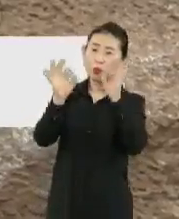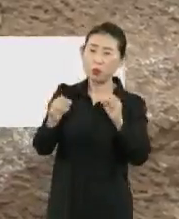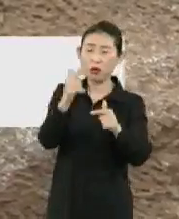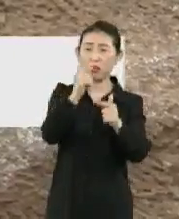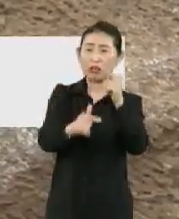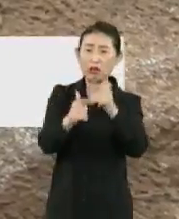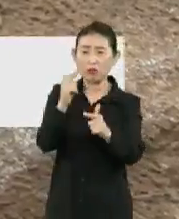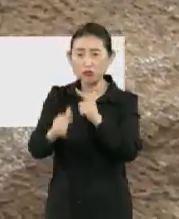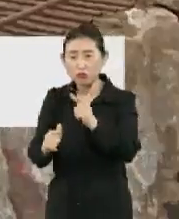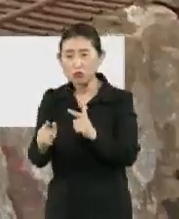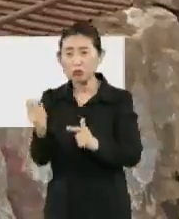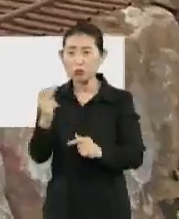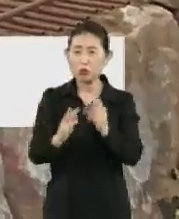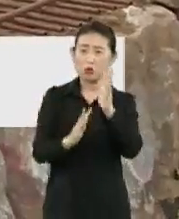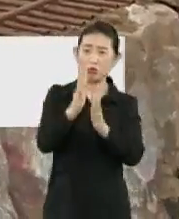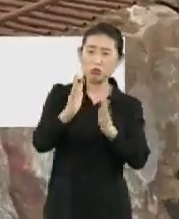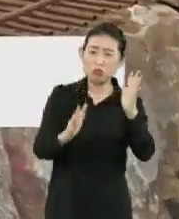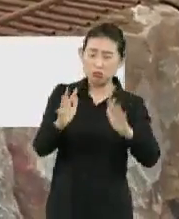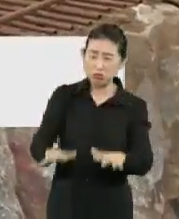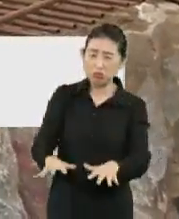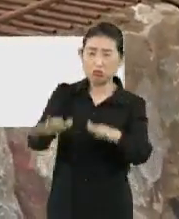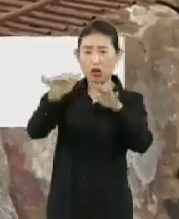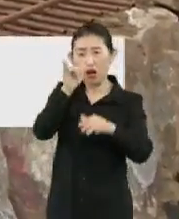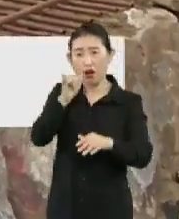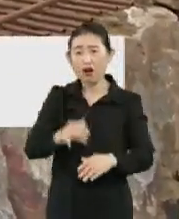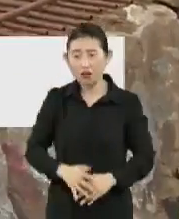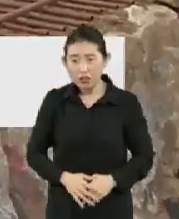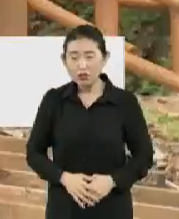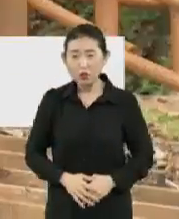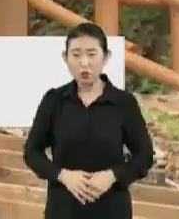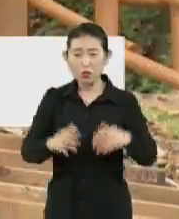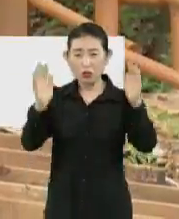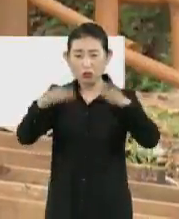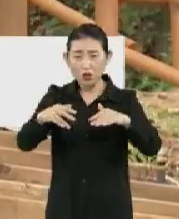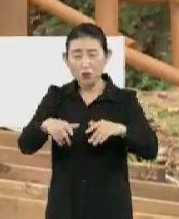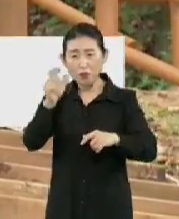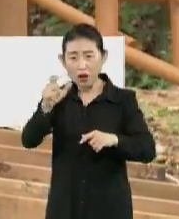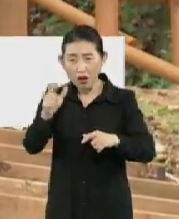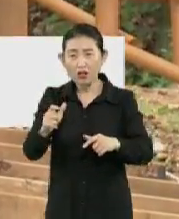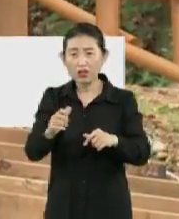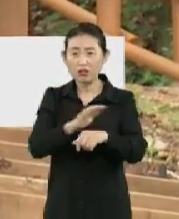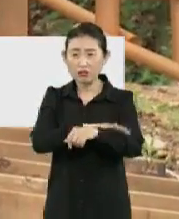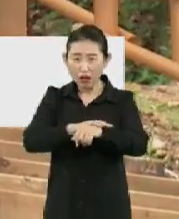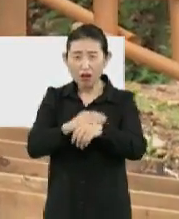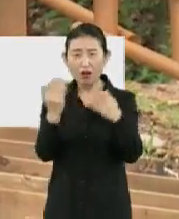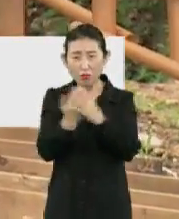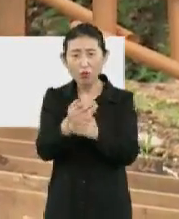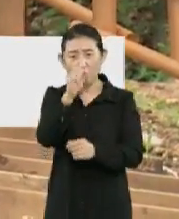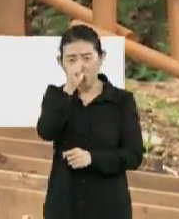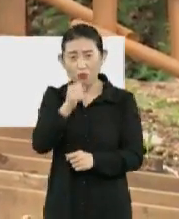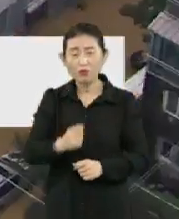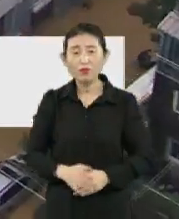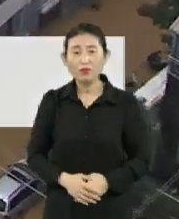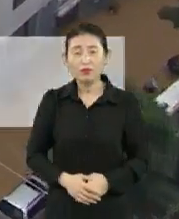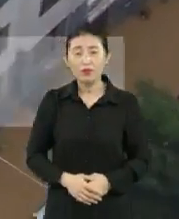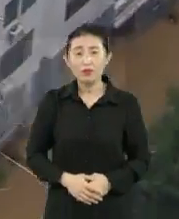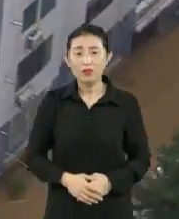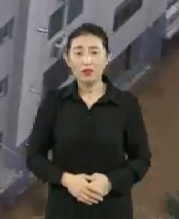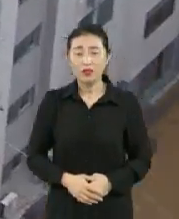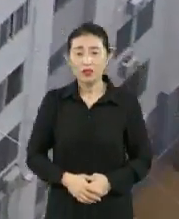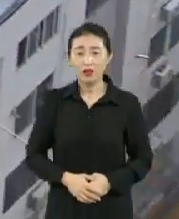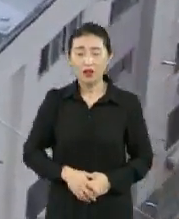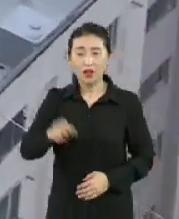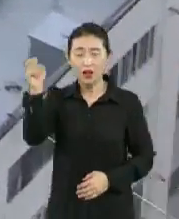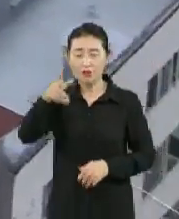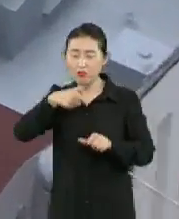나무 같은 거나 풀 같은 거 자라는 것들로 해가지고 무너지지 않도록 마무리해두는데 그런 것 좀 하고.